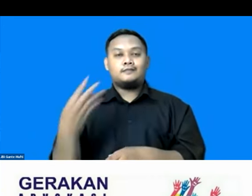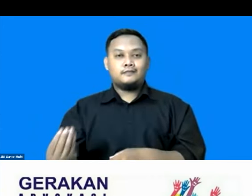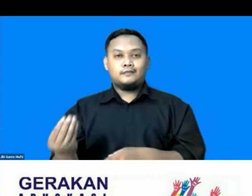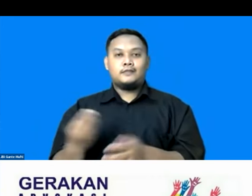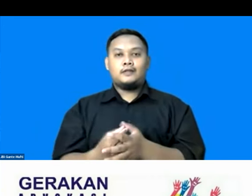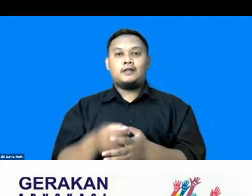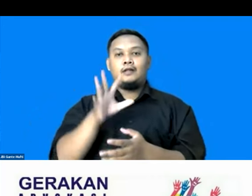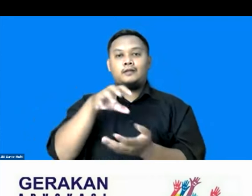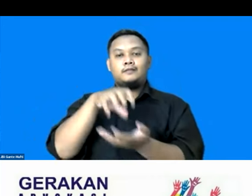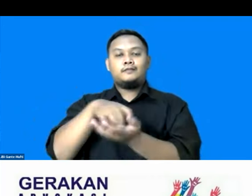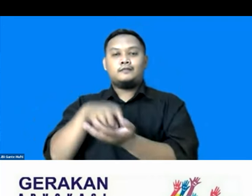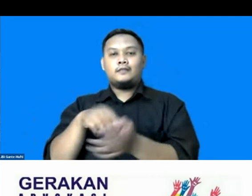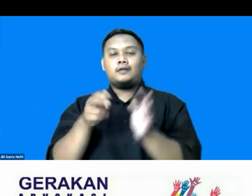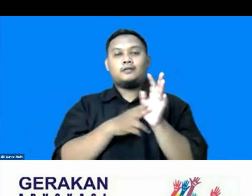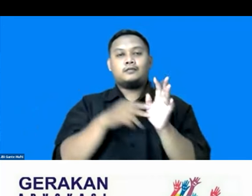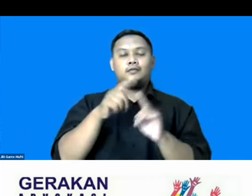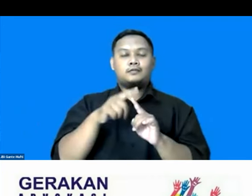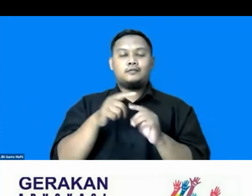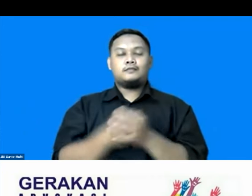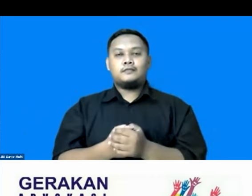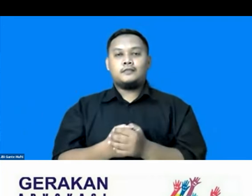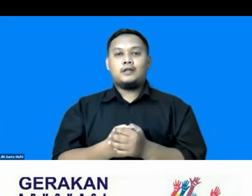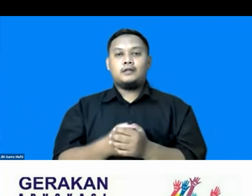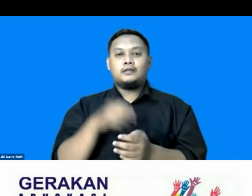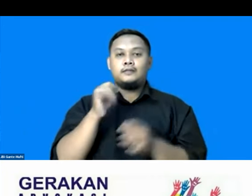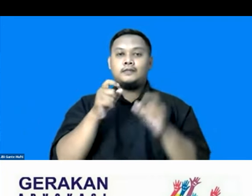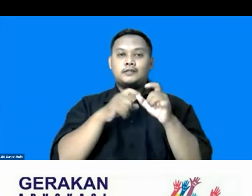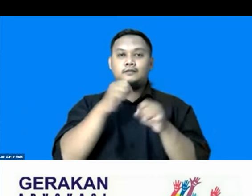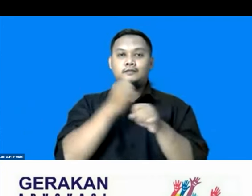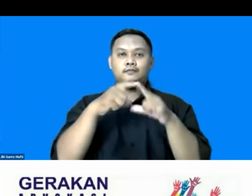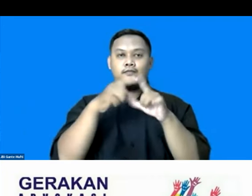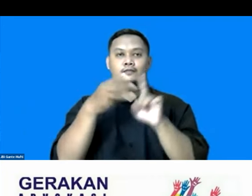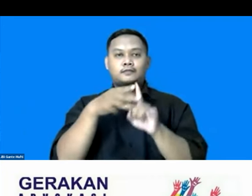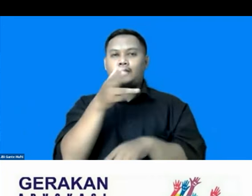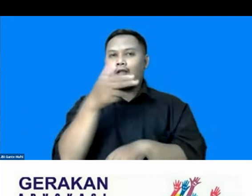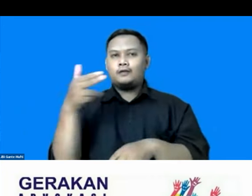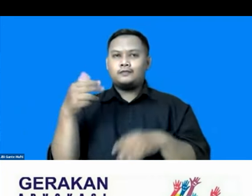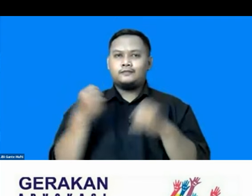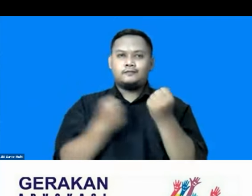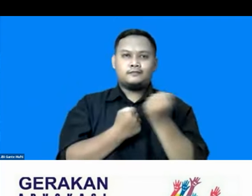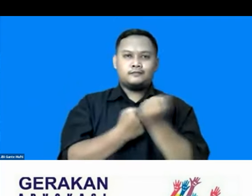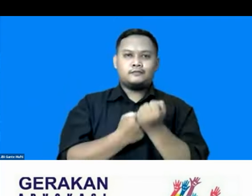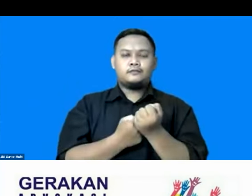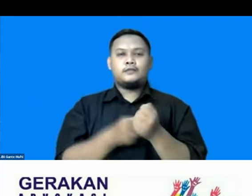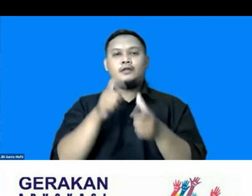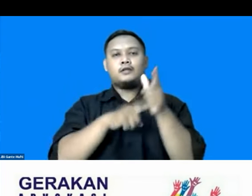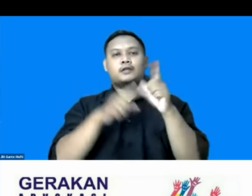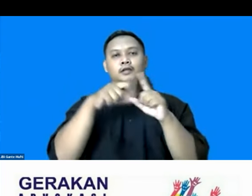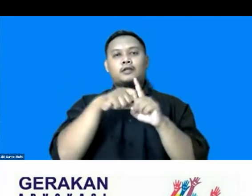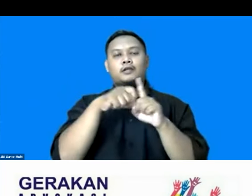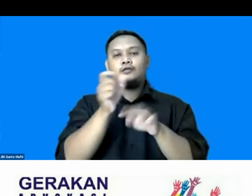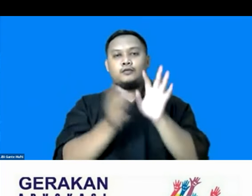di lima desa di lima distrik di Nusa Tenggara bersama dengan Sigap Indonesia dan support by Yakum the